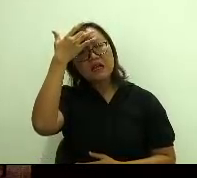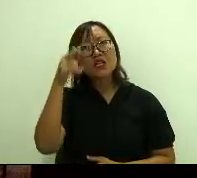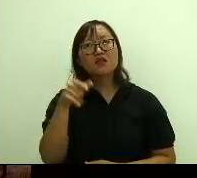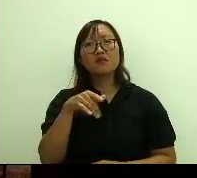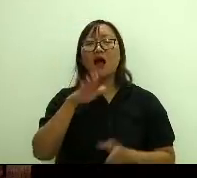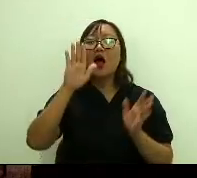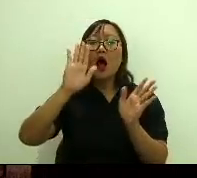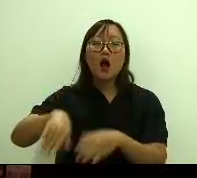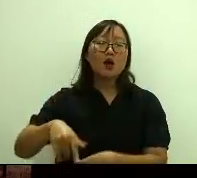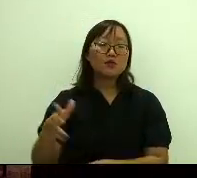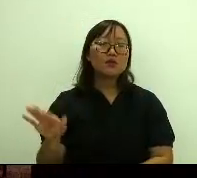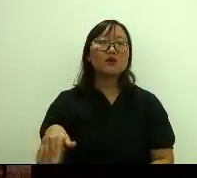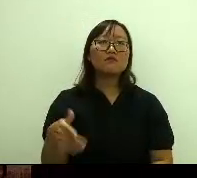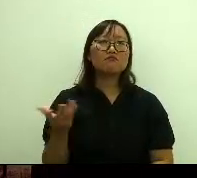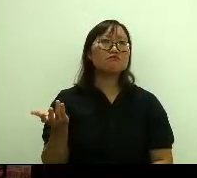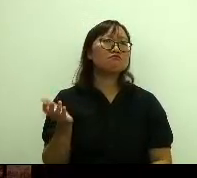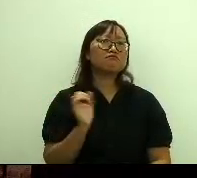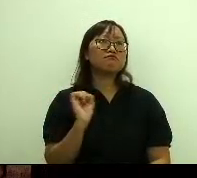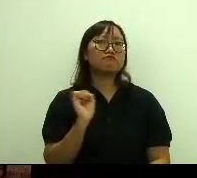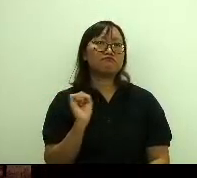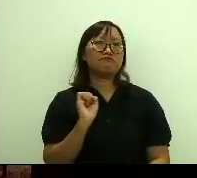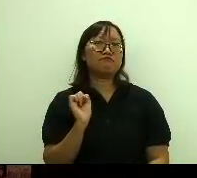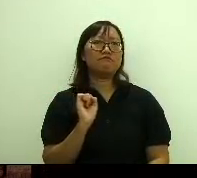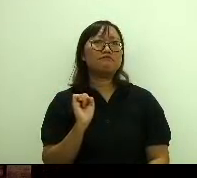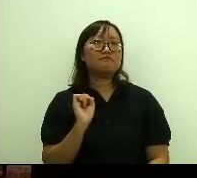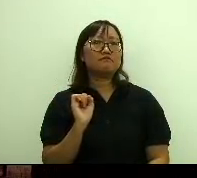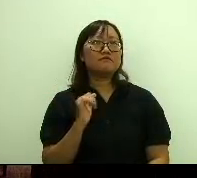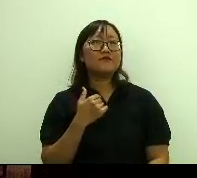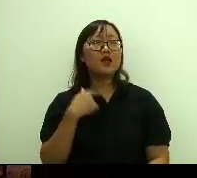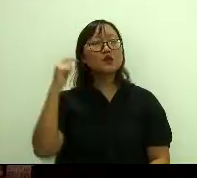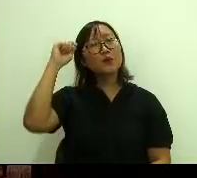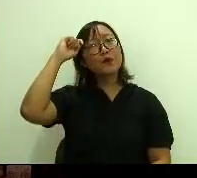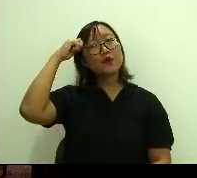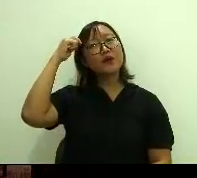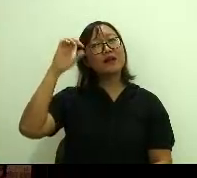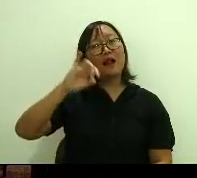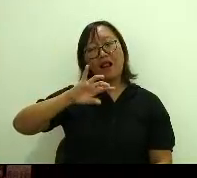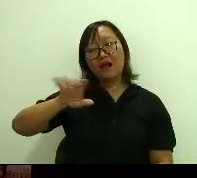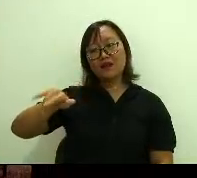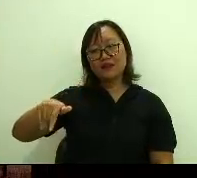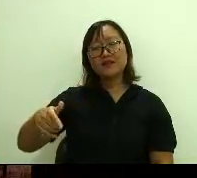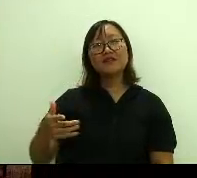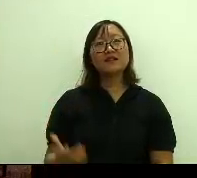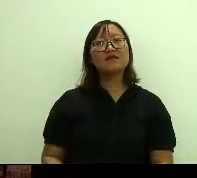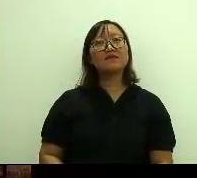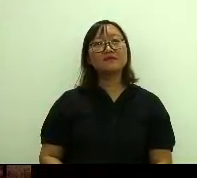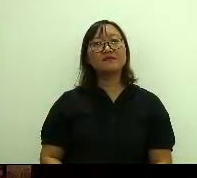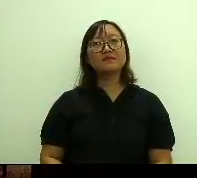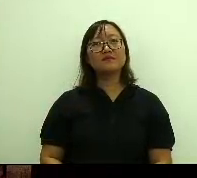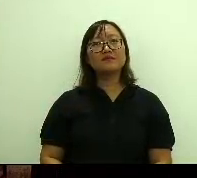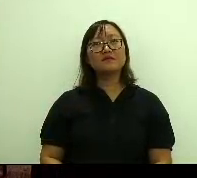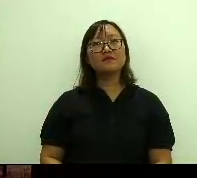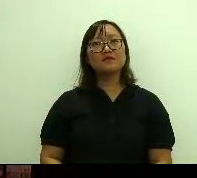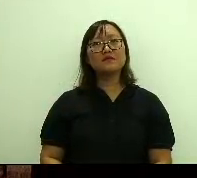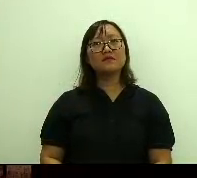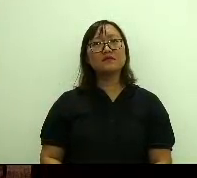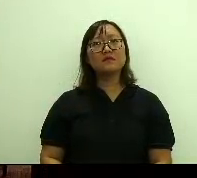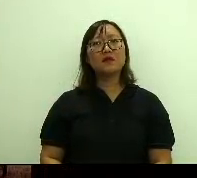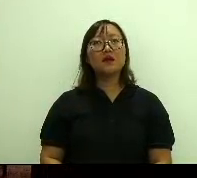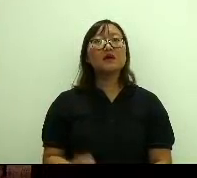umat beriman. Situasi yang kompleks, kesulitan dan cobaan